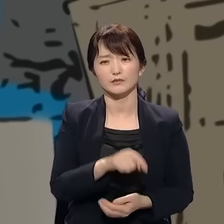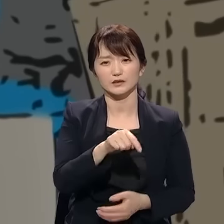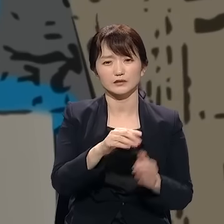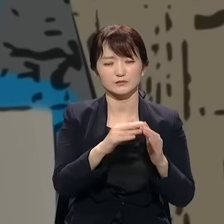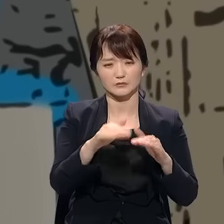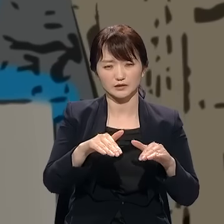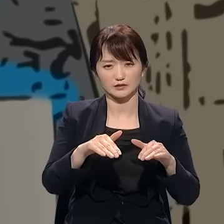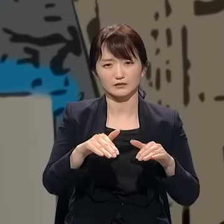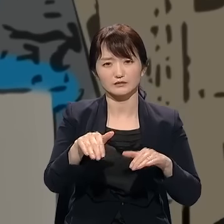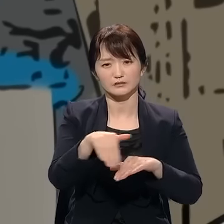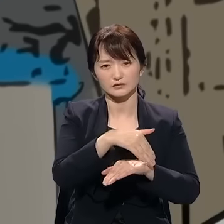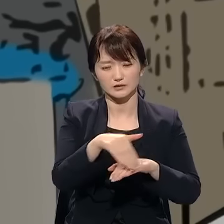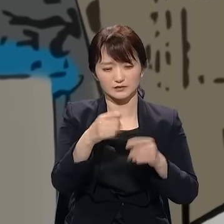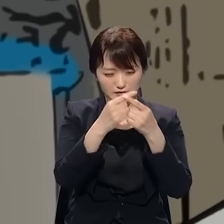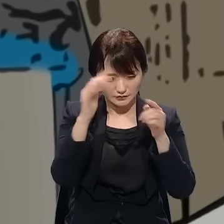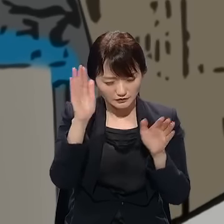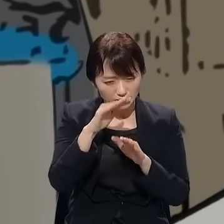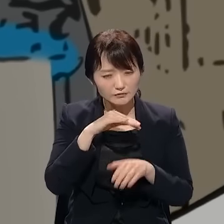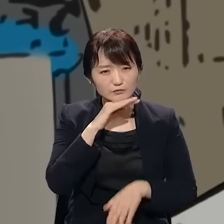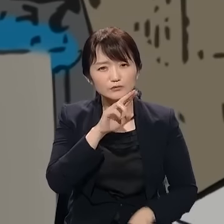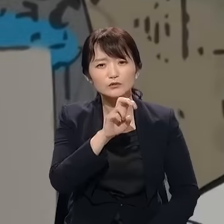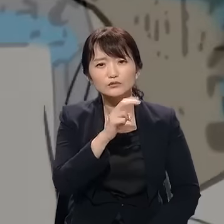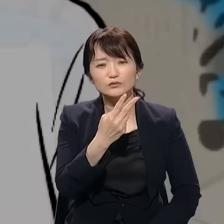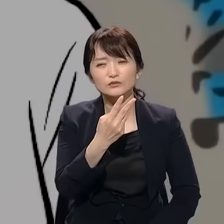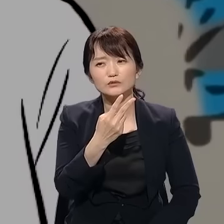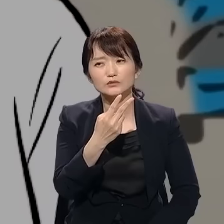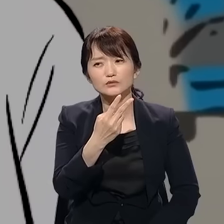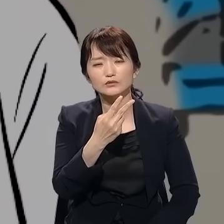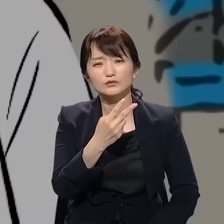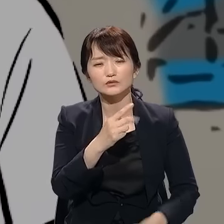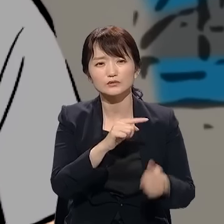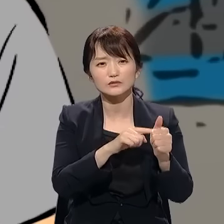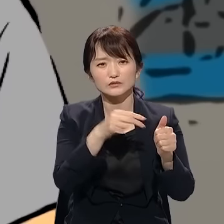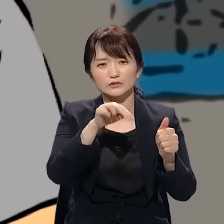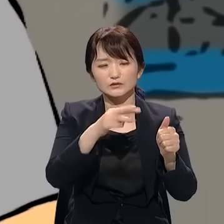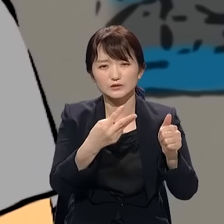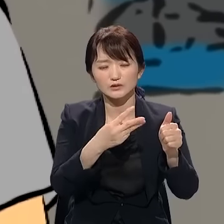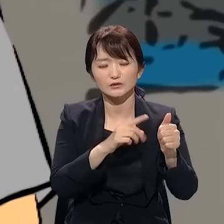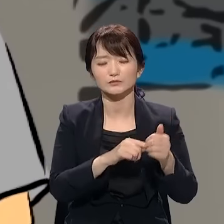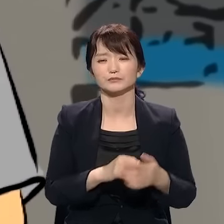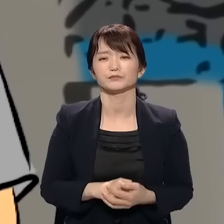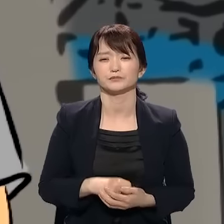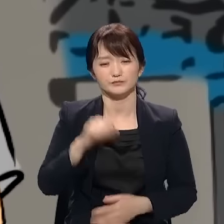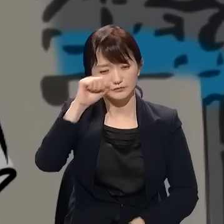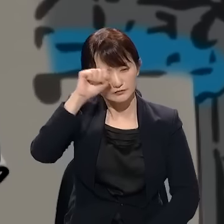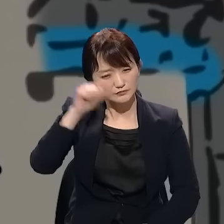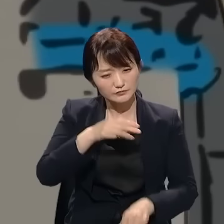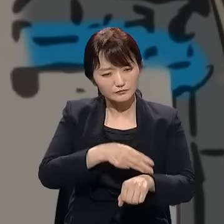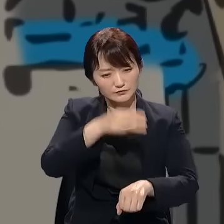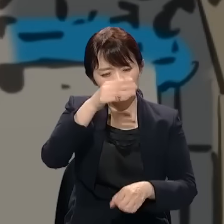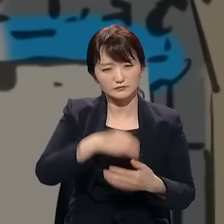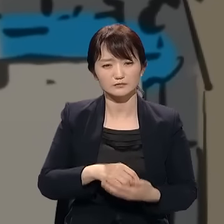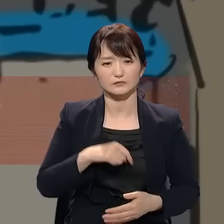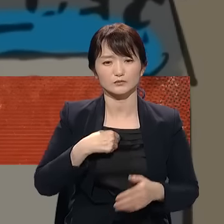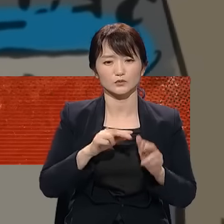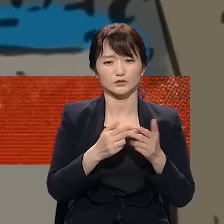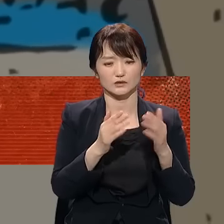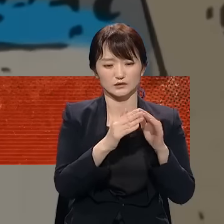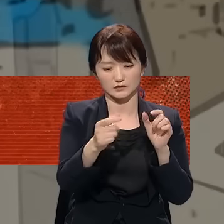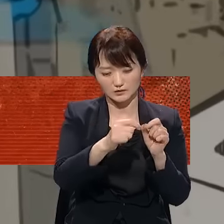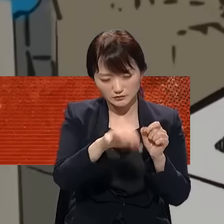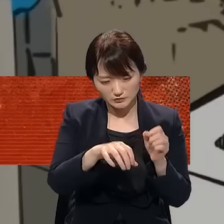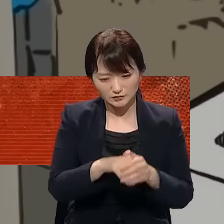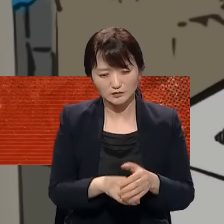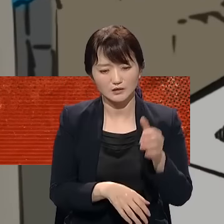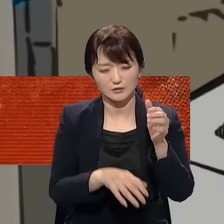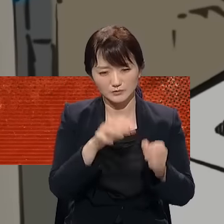씨라는 사람이었습니다 이때가 2015년 8월 10일이었다 본인 집 앞마당에 뭐 바지면 속옷 그리고